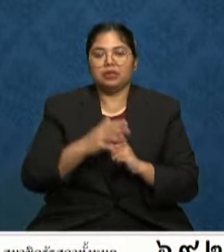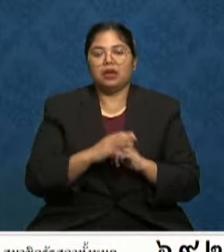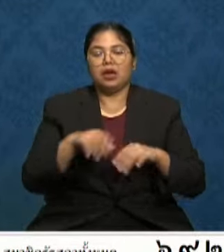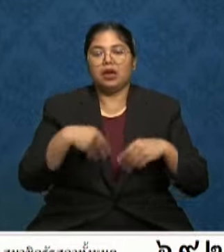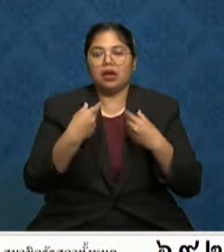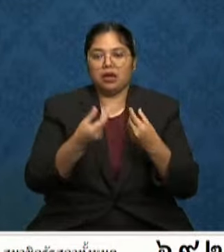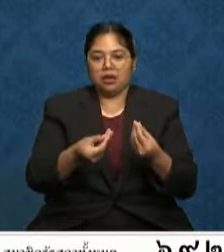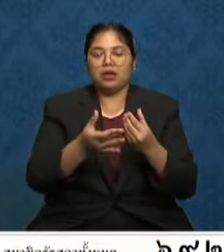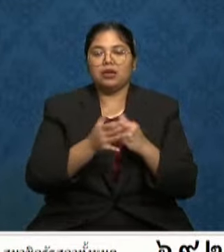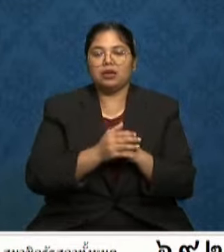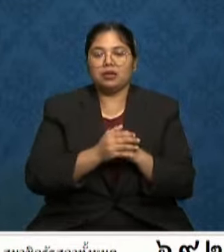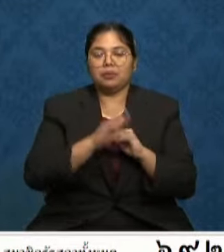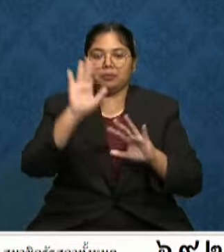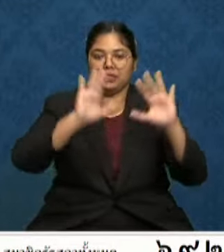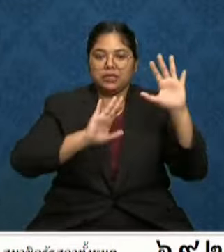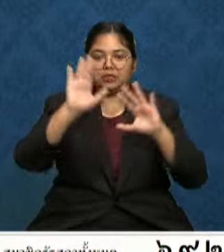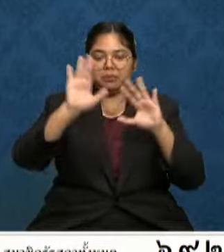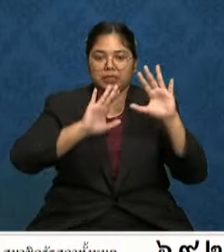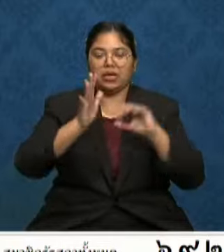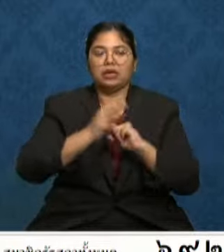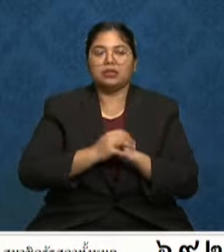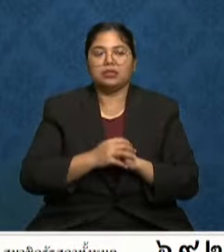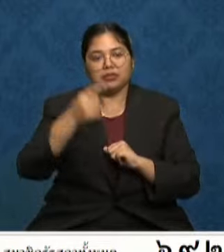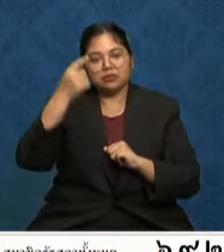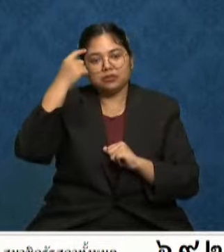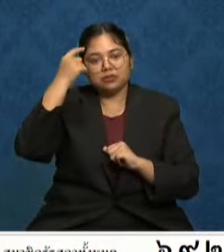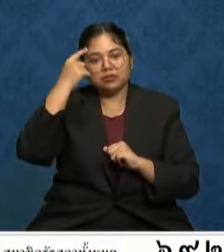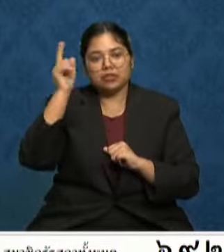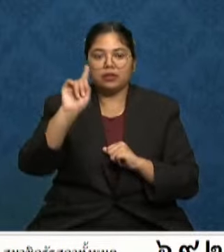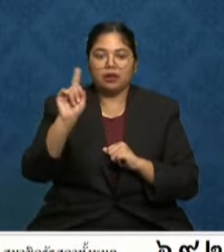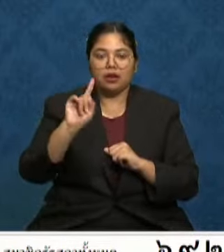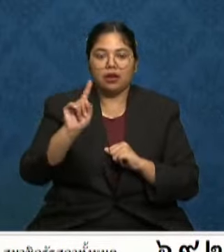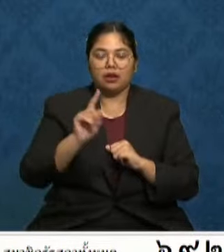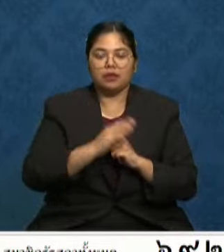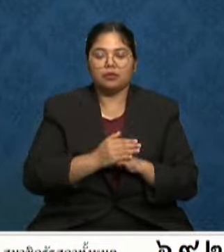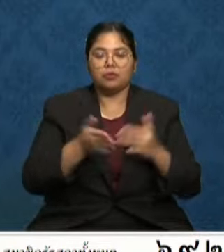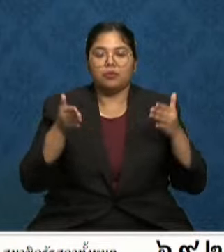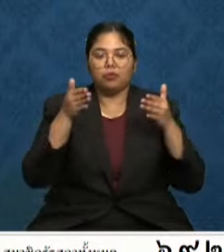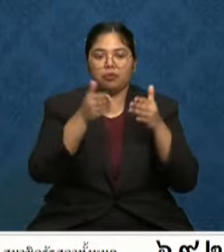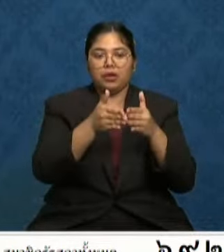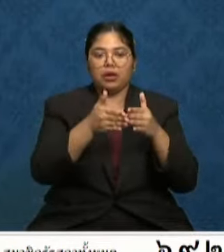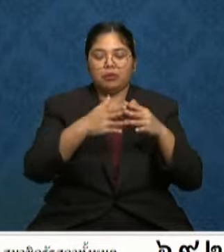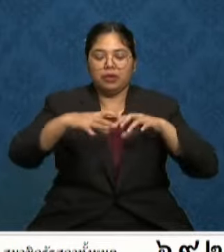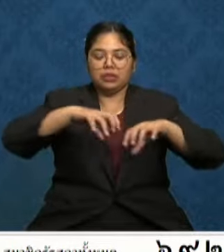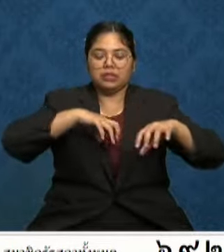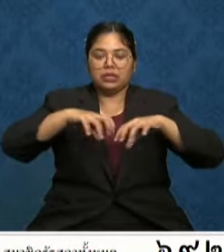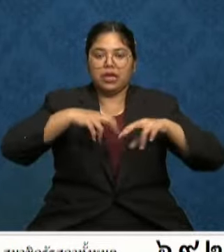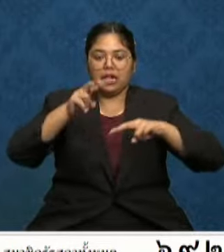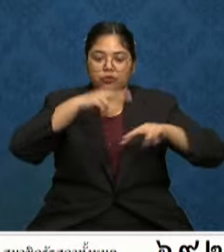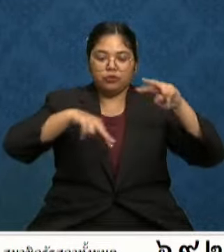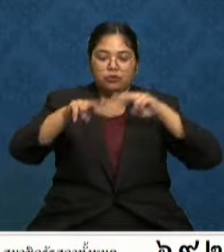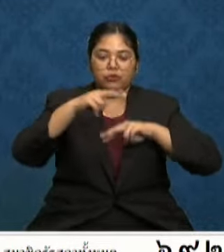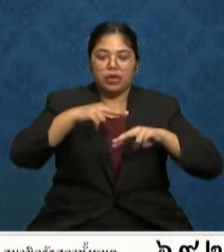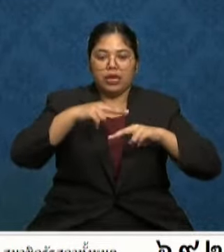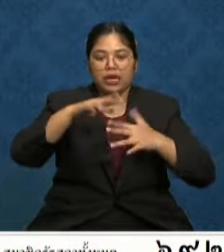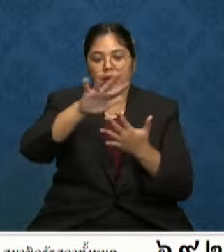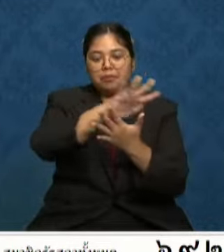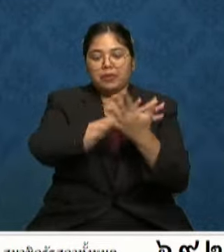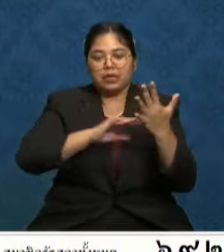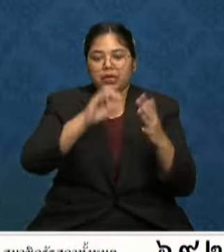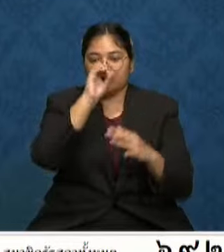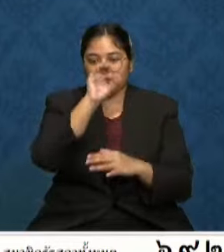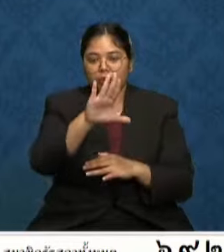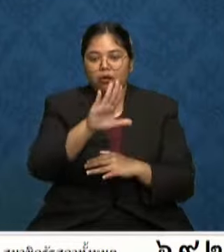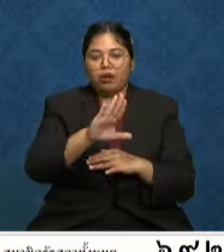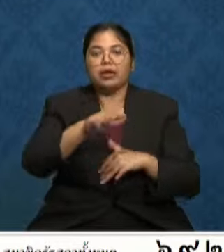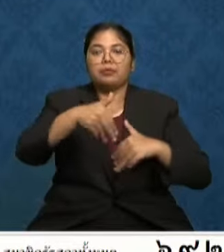ะตายแล้วก็มกหมายให้การที่ใครก็ตามทจะเขามาปดิประเทศต้มาบอกกลาวกับประ